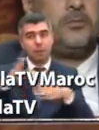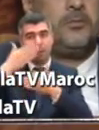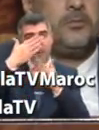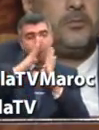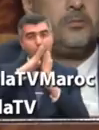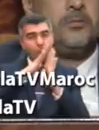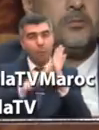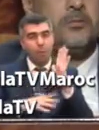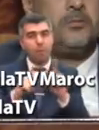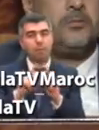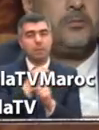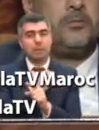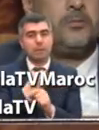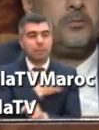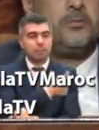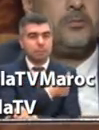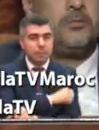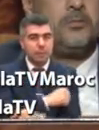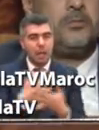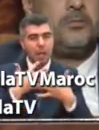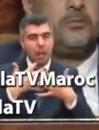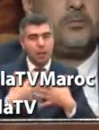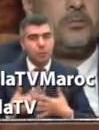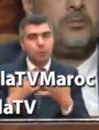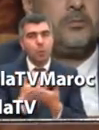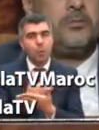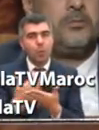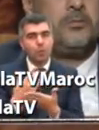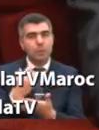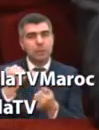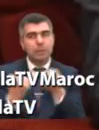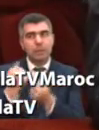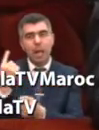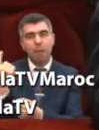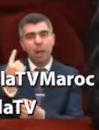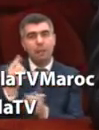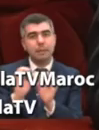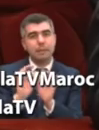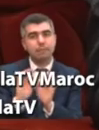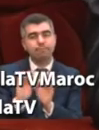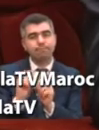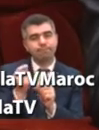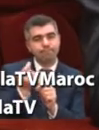على مستوى الموارد البشرية والتجهيزات الطبية ووسائل النقل الصحي، ونظرا لأهمية الطلبات المتزايدة